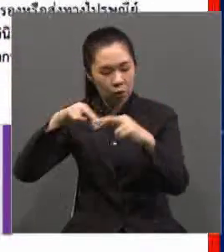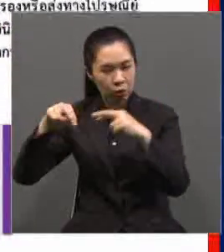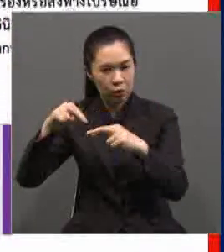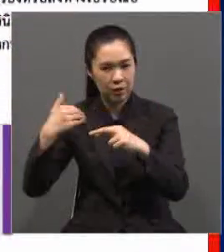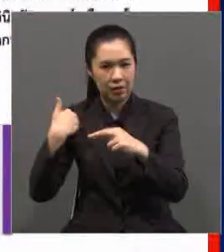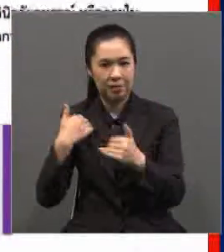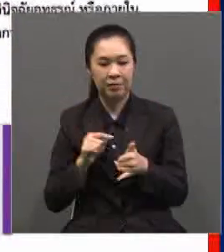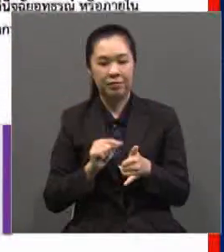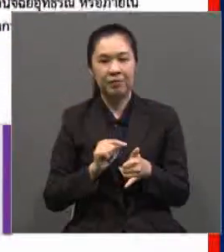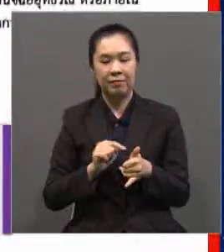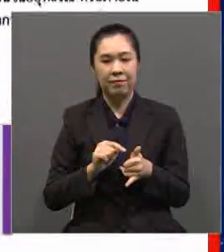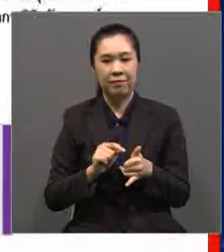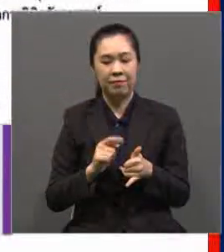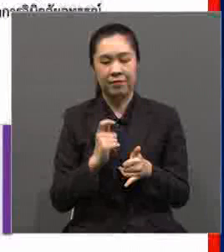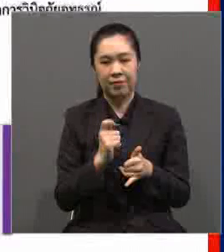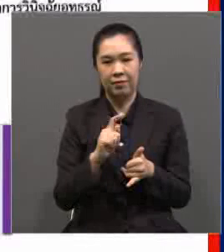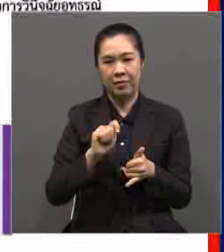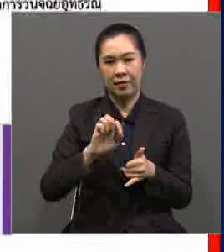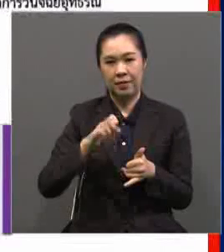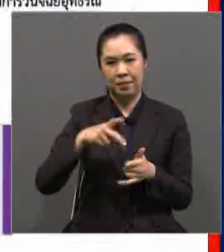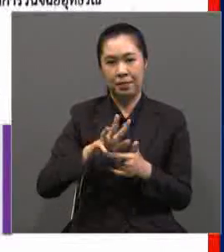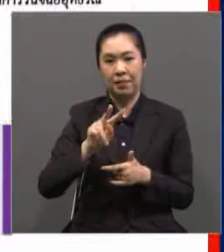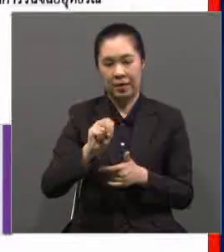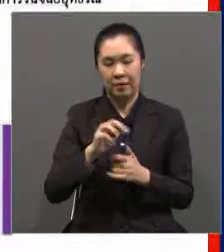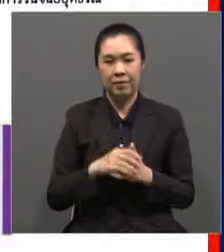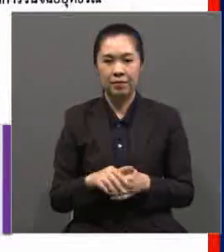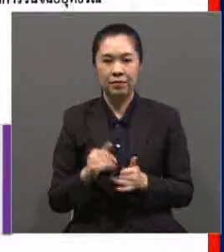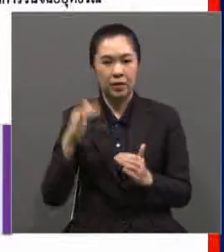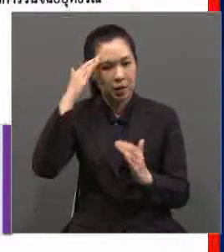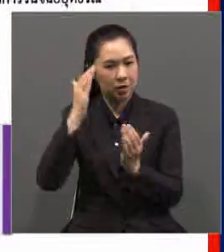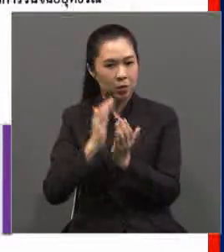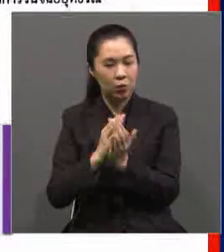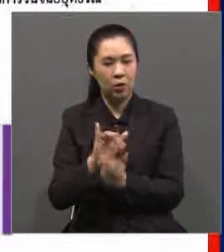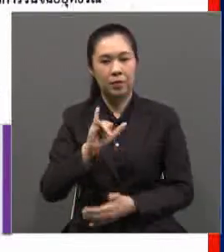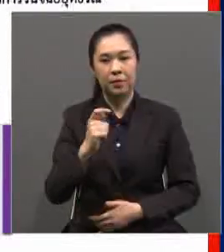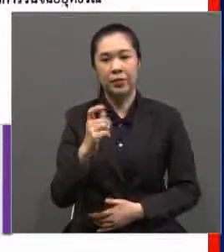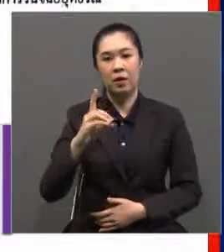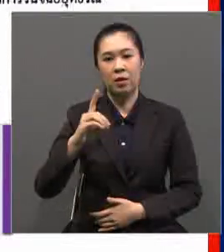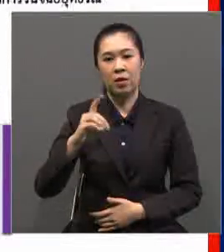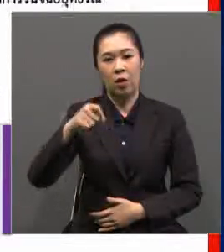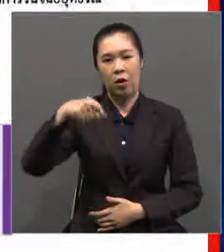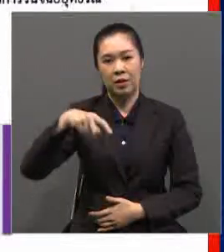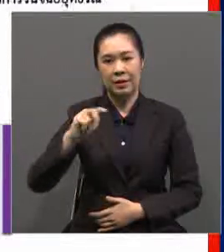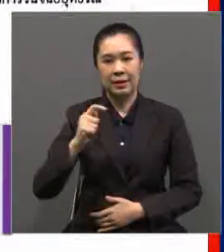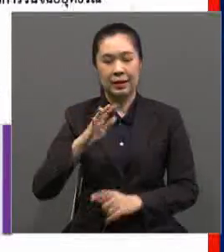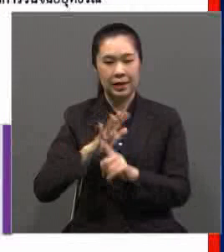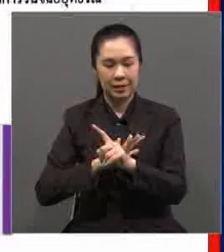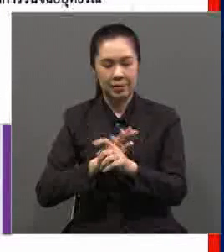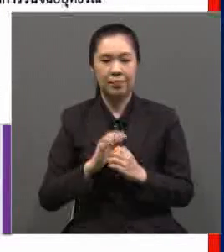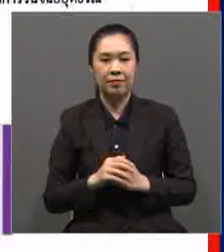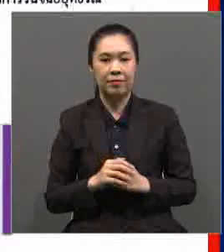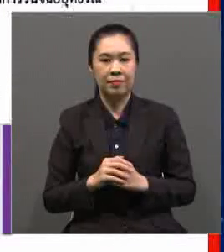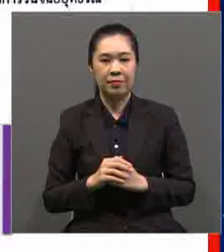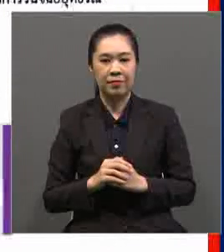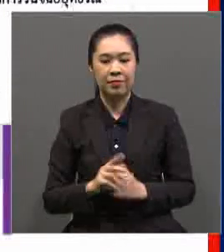วยร้อยตำรวจเอกปฏิภาณสิริชัยวัฒนาร้อยตำรวจเอกยอดฤทธิ์ลังคุณเสนดาบตำรวจกฤษด